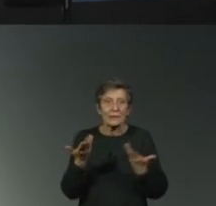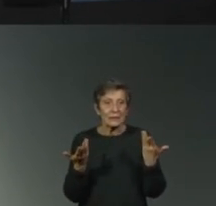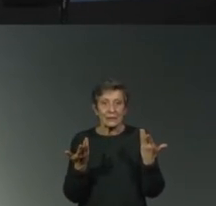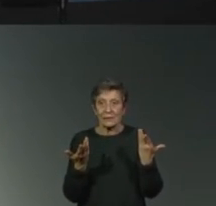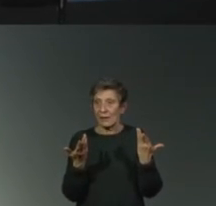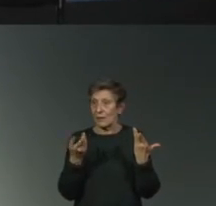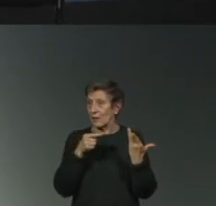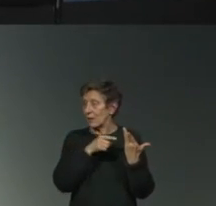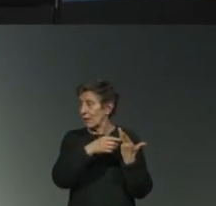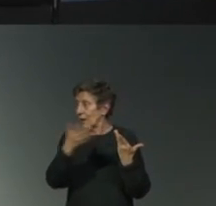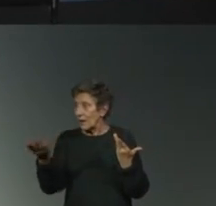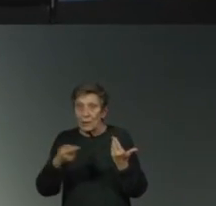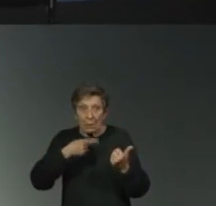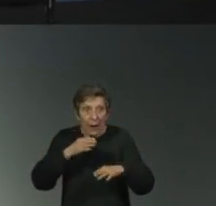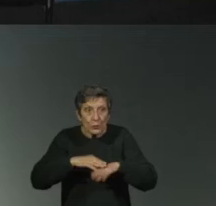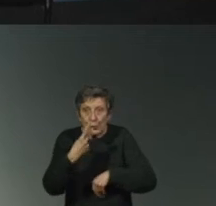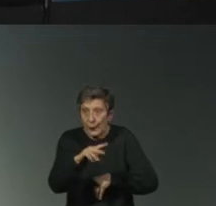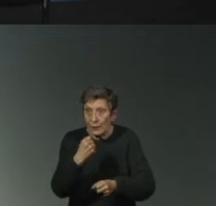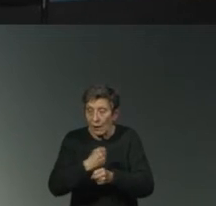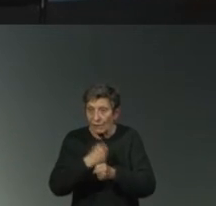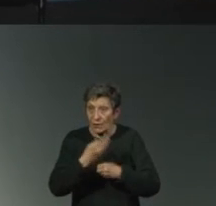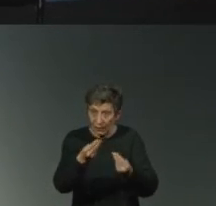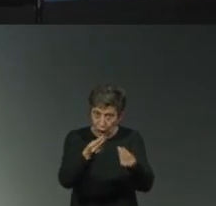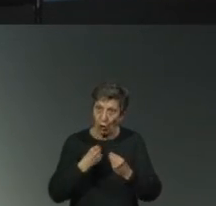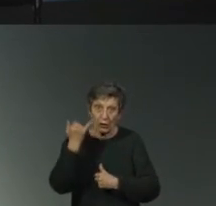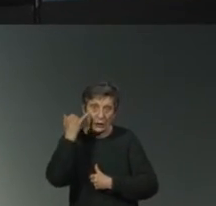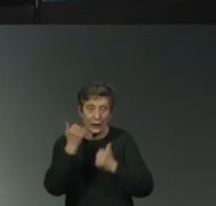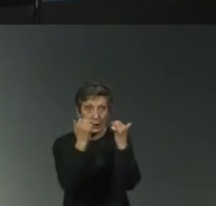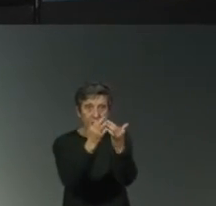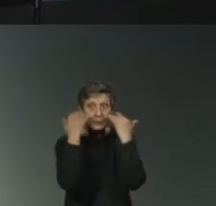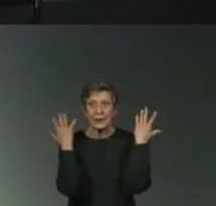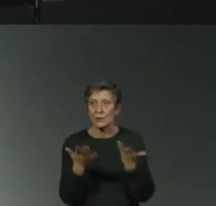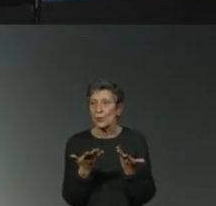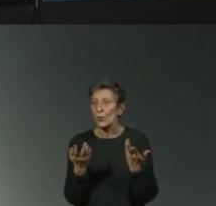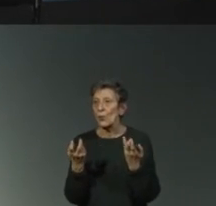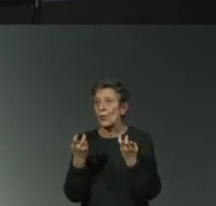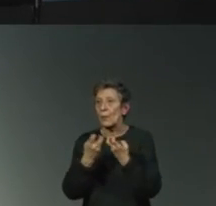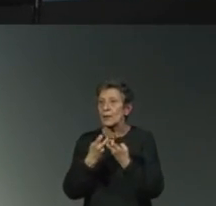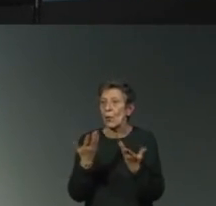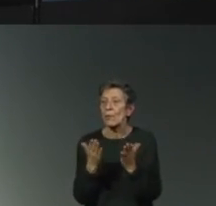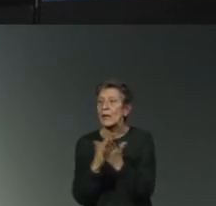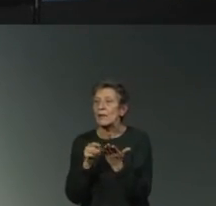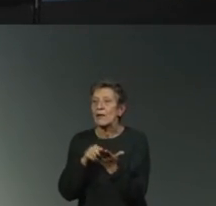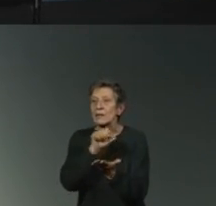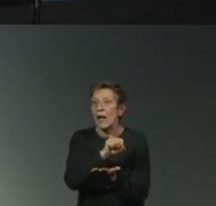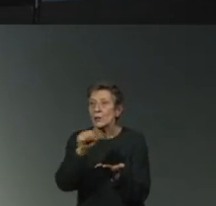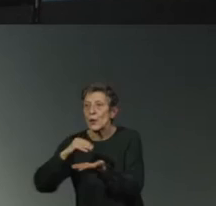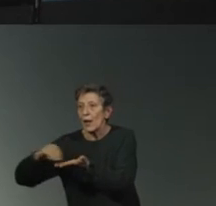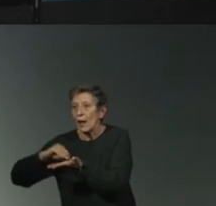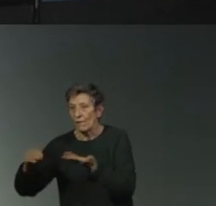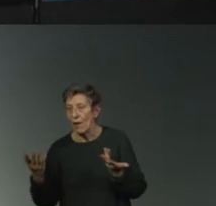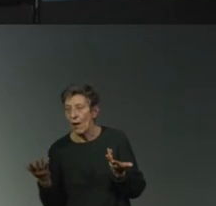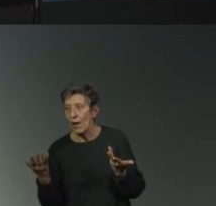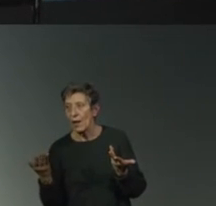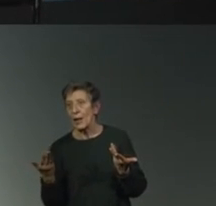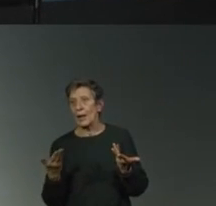peuvent dire de leur propre travail. Là, par exemple, Sarah Suzanne est écrivain. Vraiment,